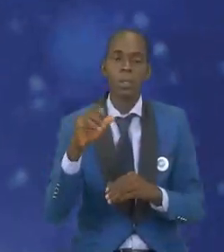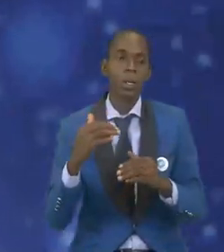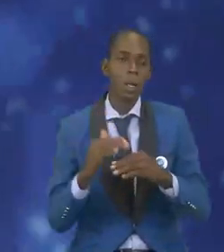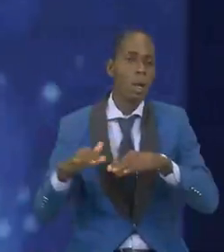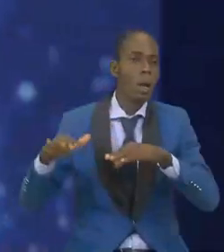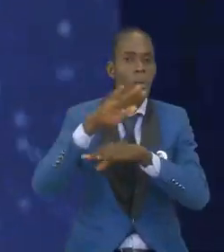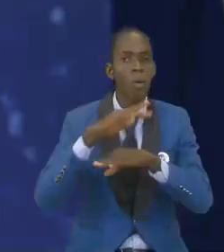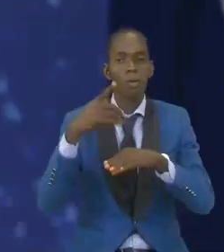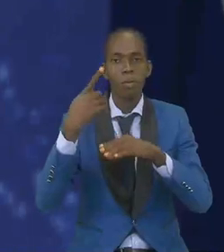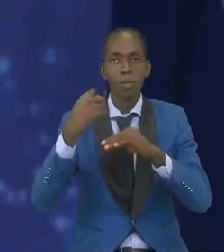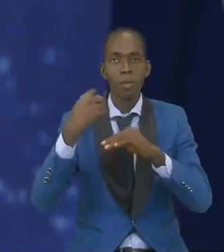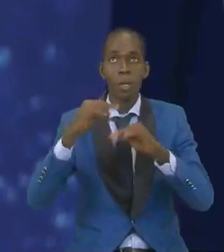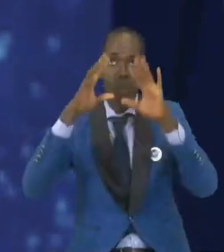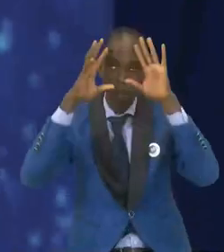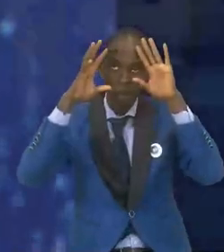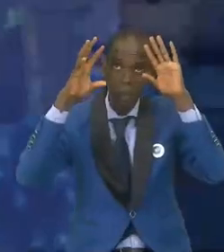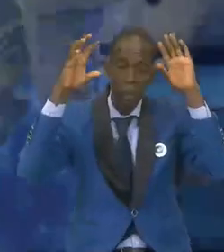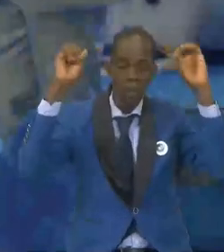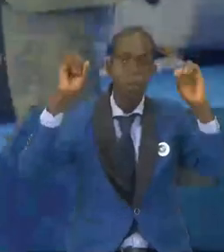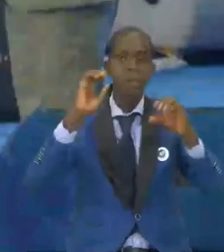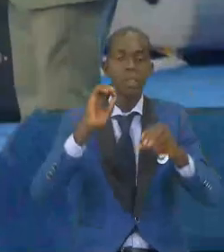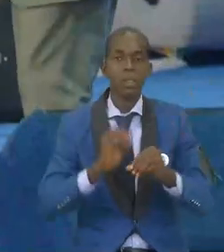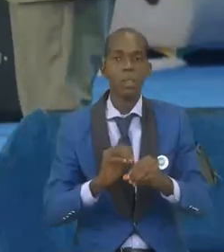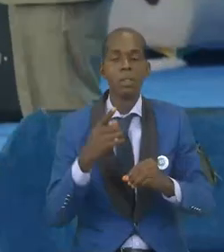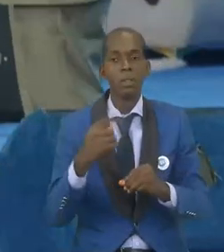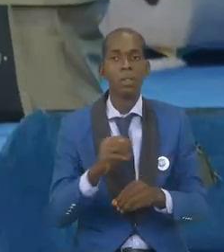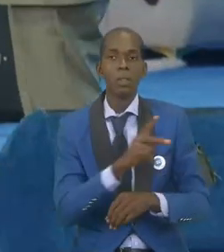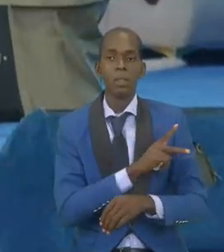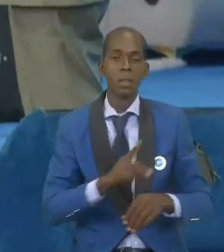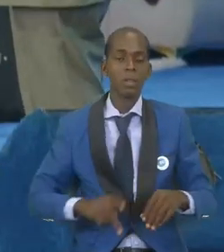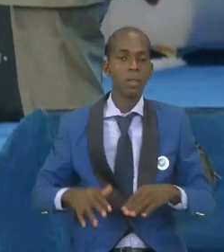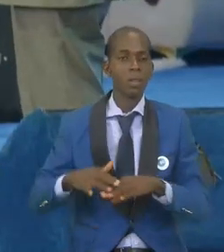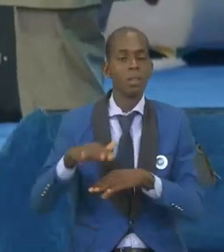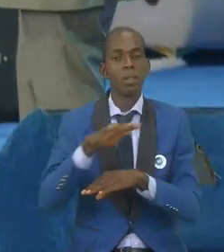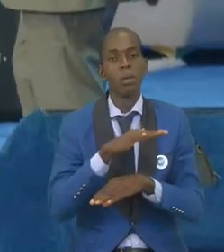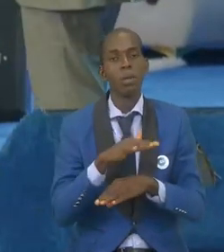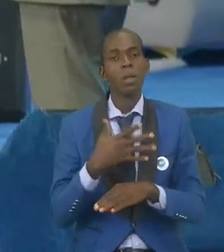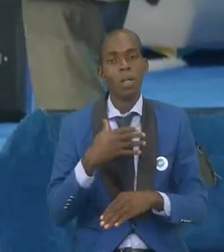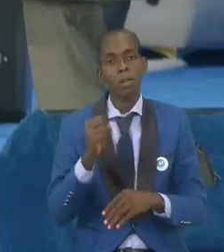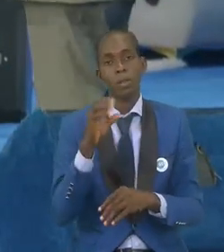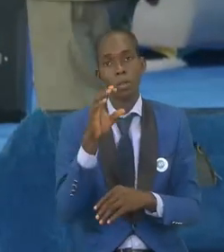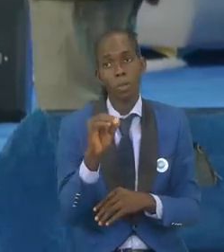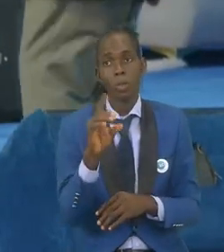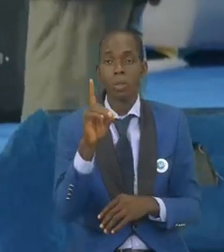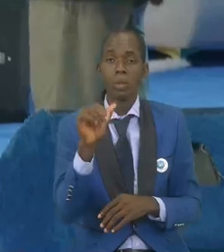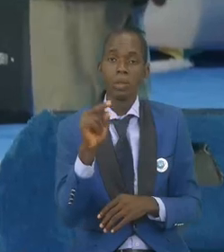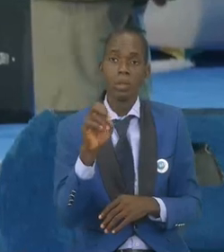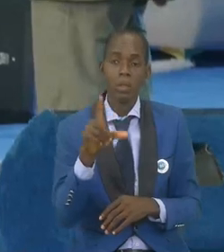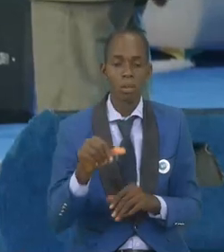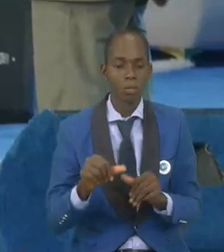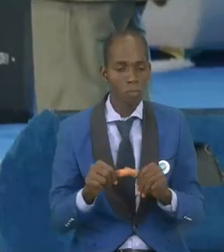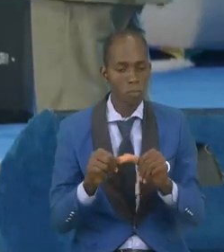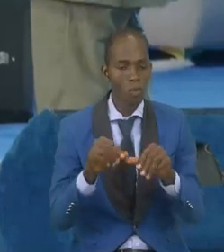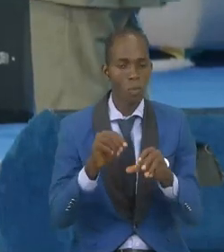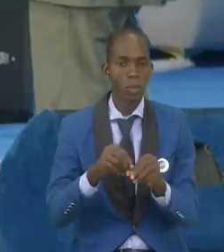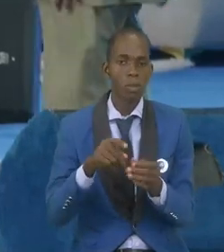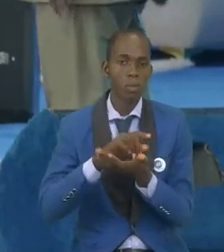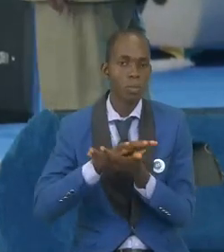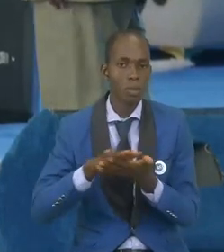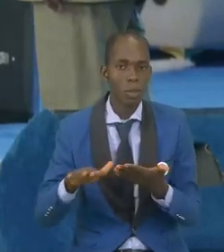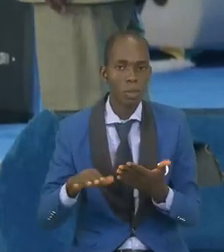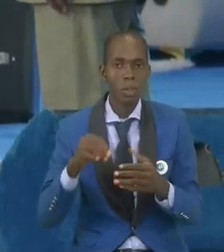et il allait donc l'établir au dessus des centrales de son royaume alors bannière